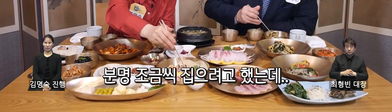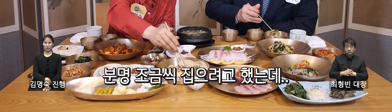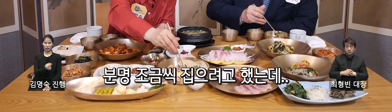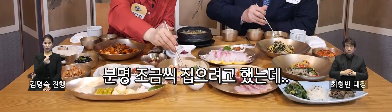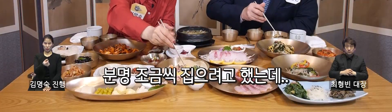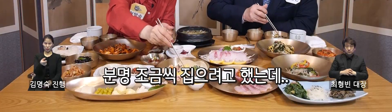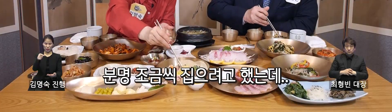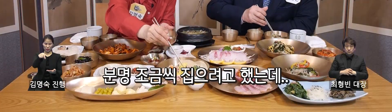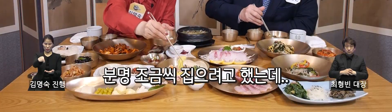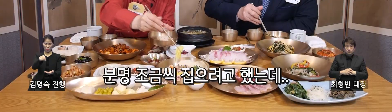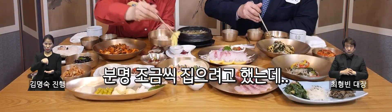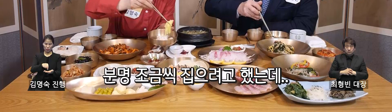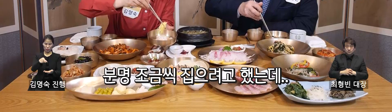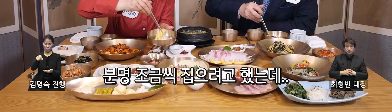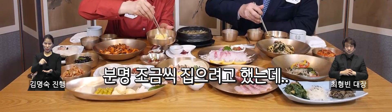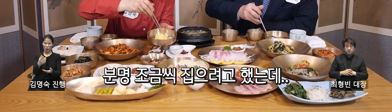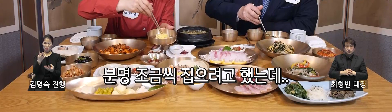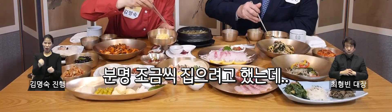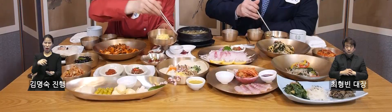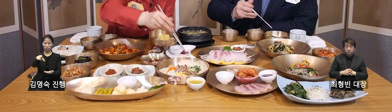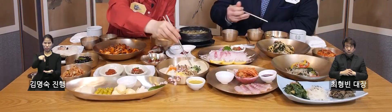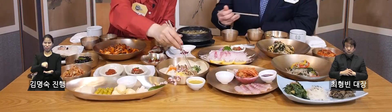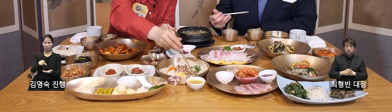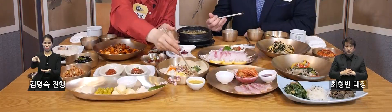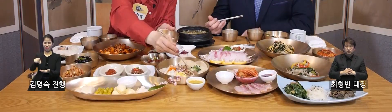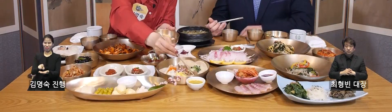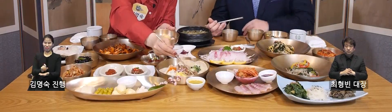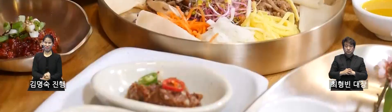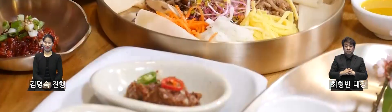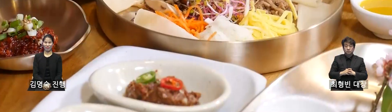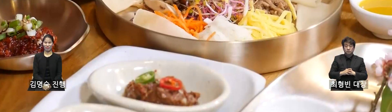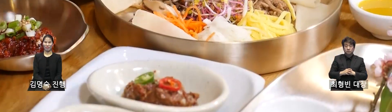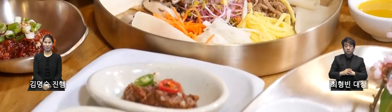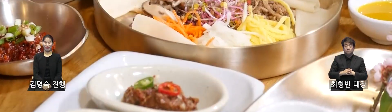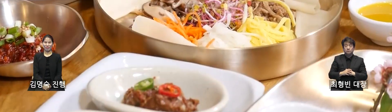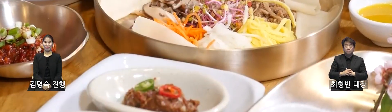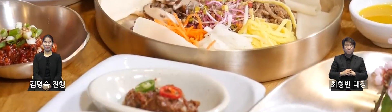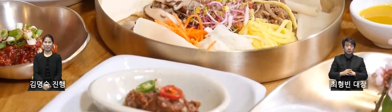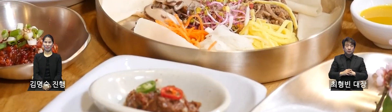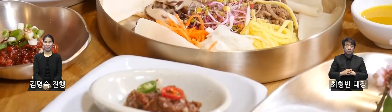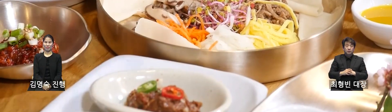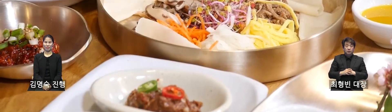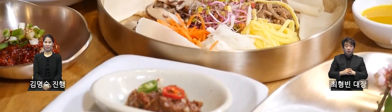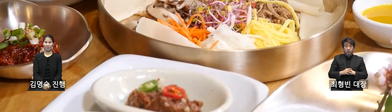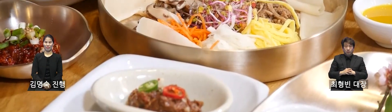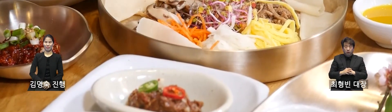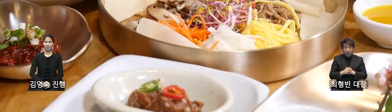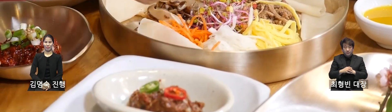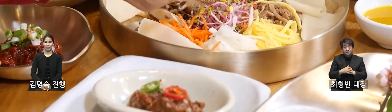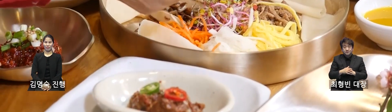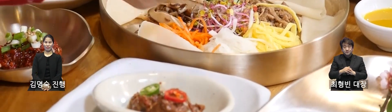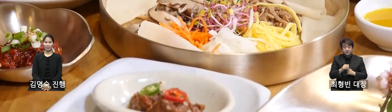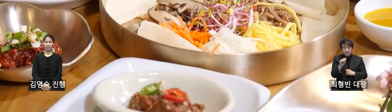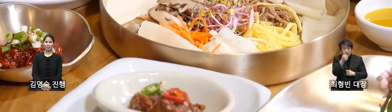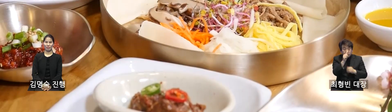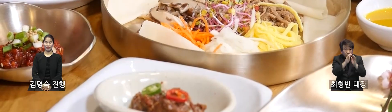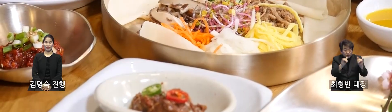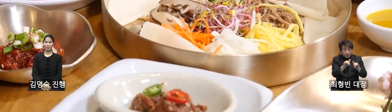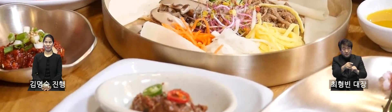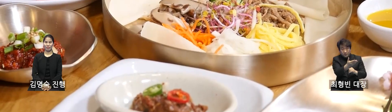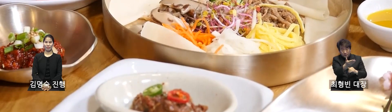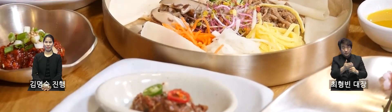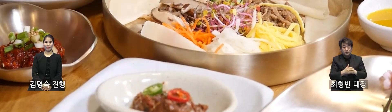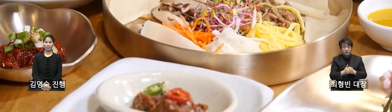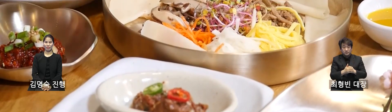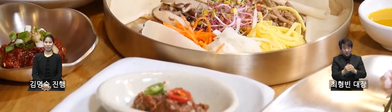어 조금씩 집 으려고 하는 이제 막 많이 찍어 줘요 뭐 그렇죠 그런데 우리 사회 전 님들 이거 가실 때